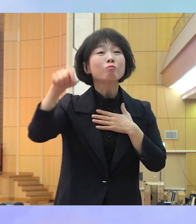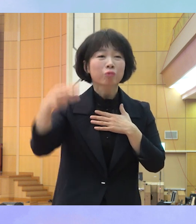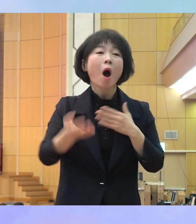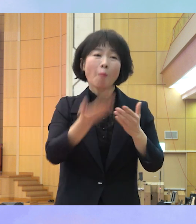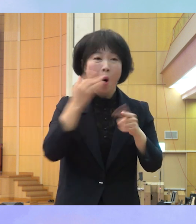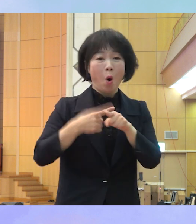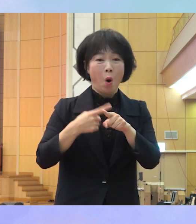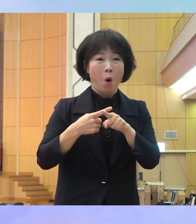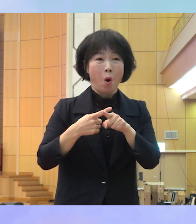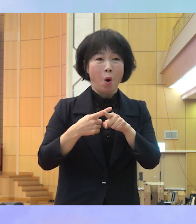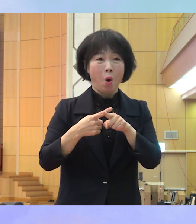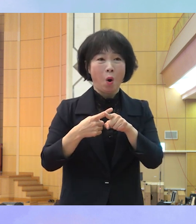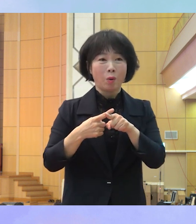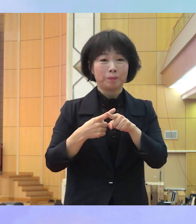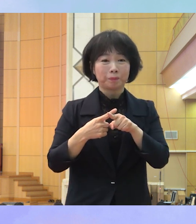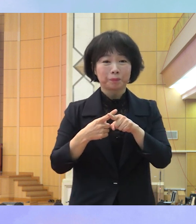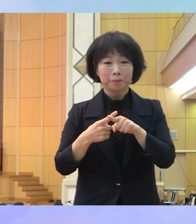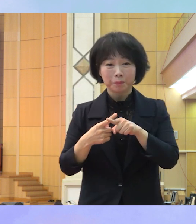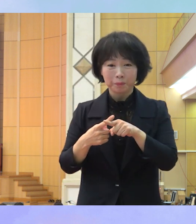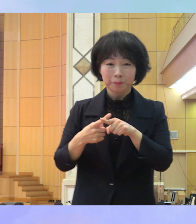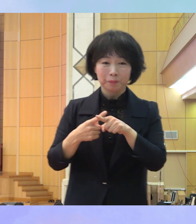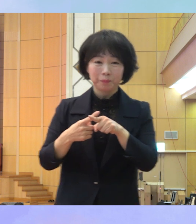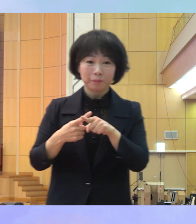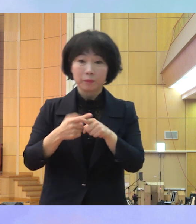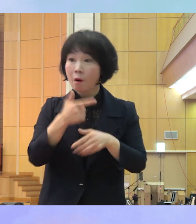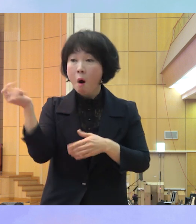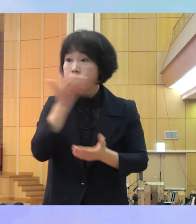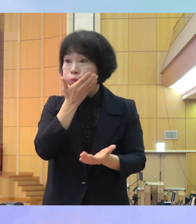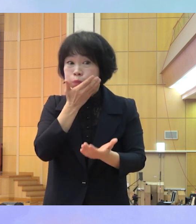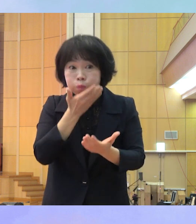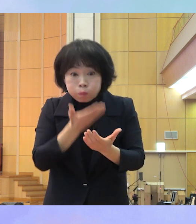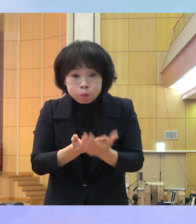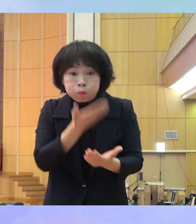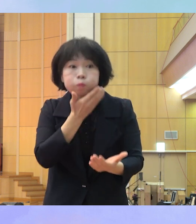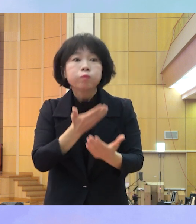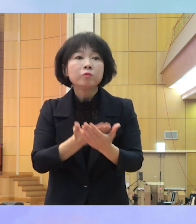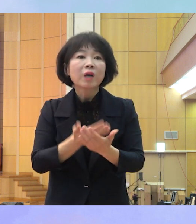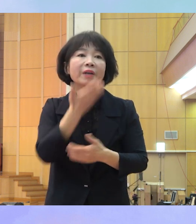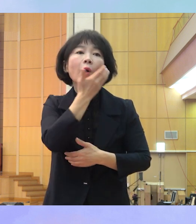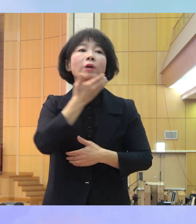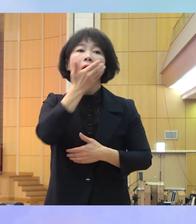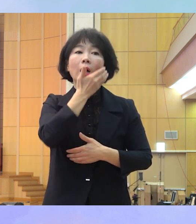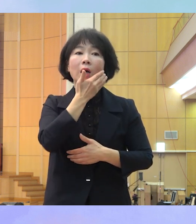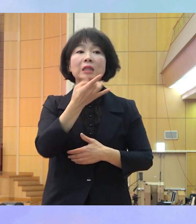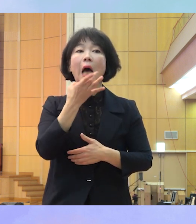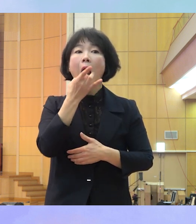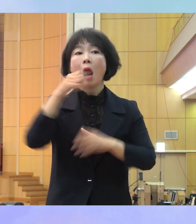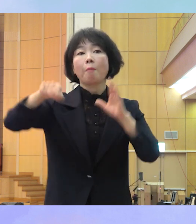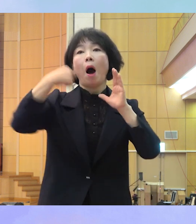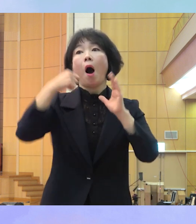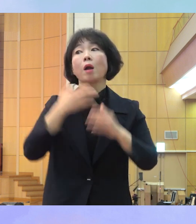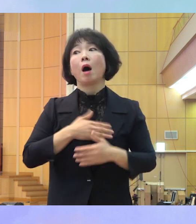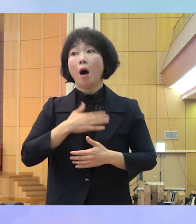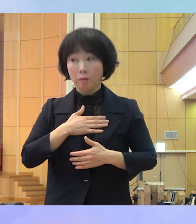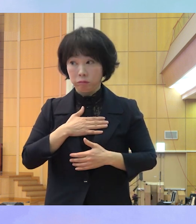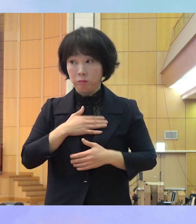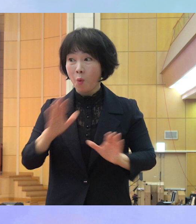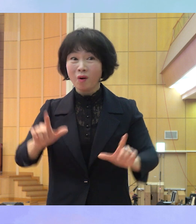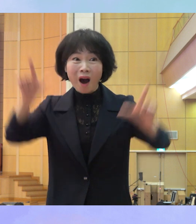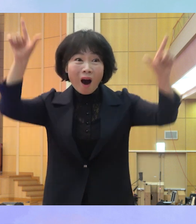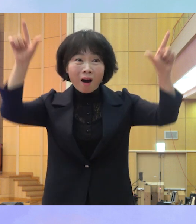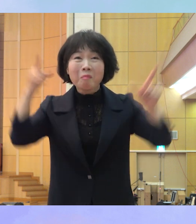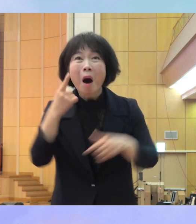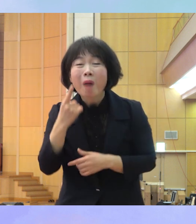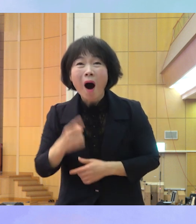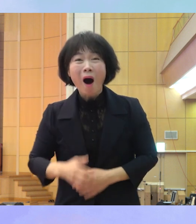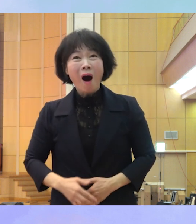영양소 중에 첫 번째라고 할 정도로 아주 중요한 영양소입니다. 그런데 오늘날